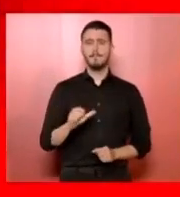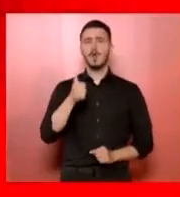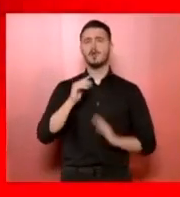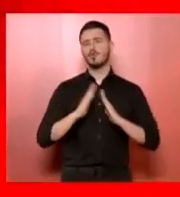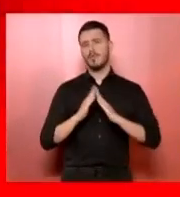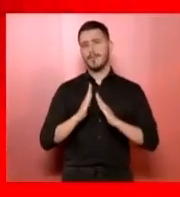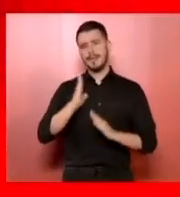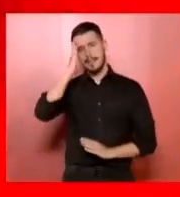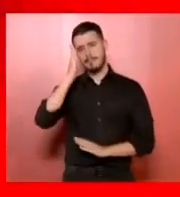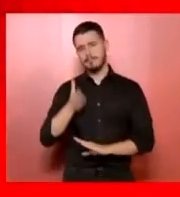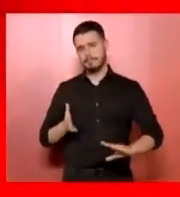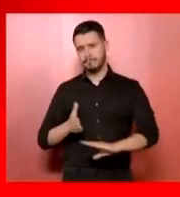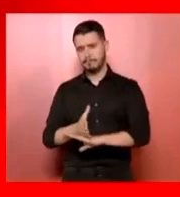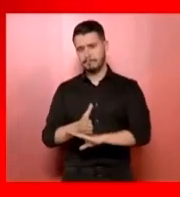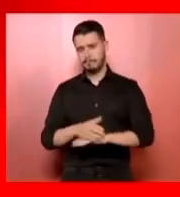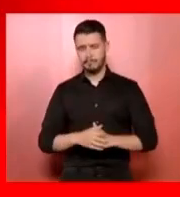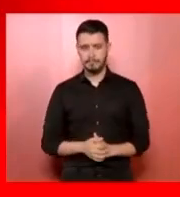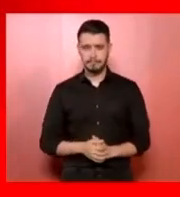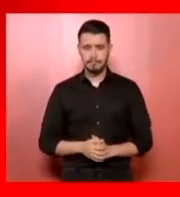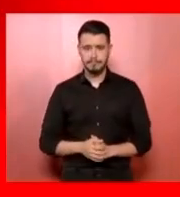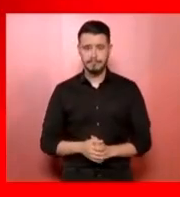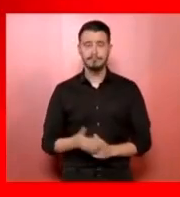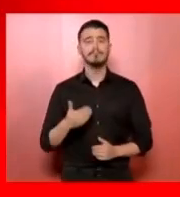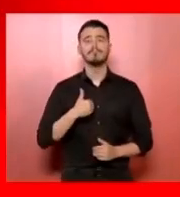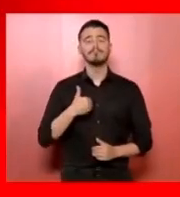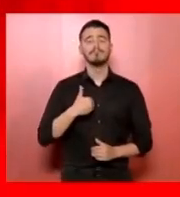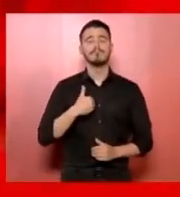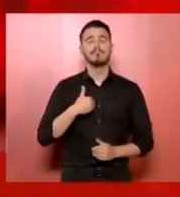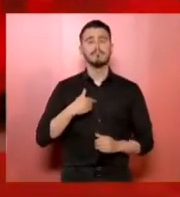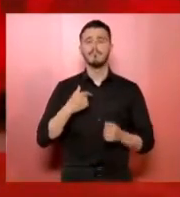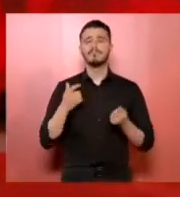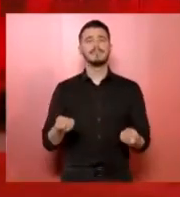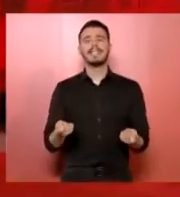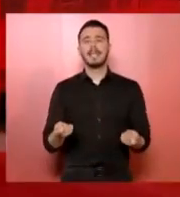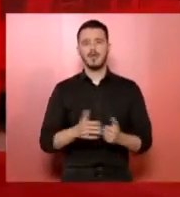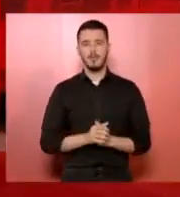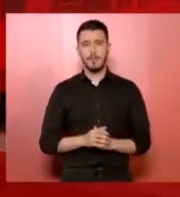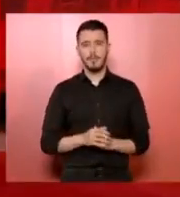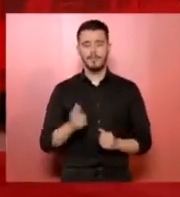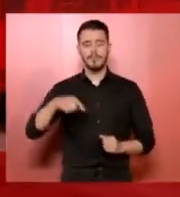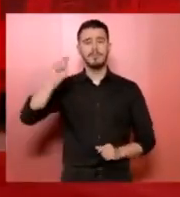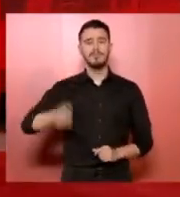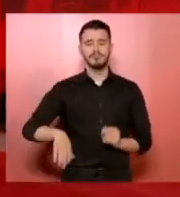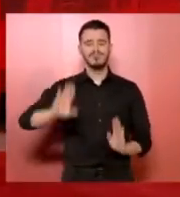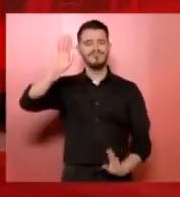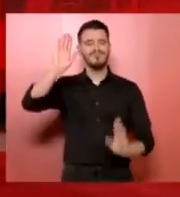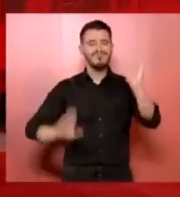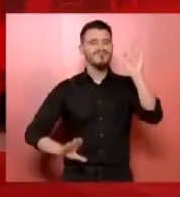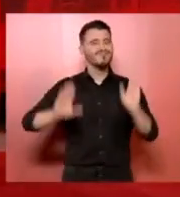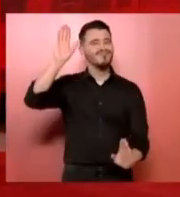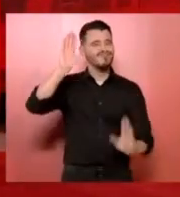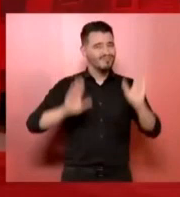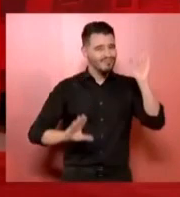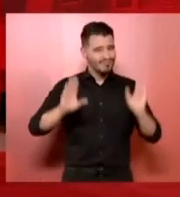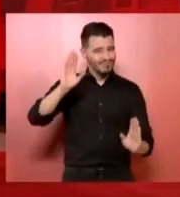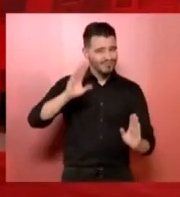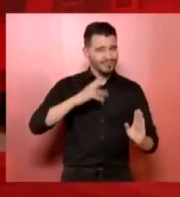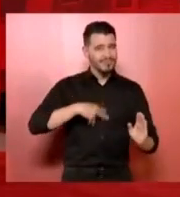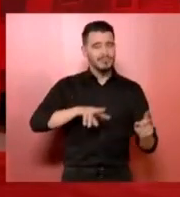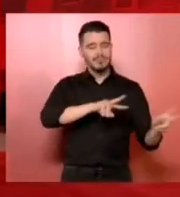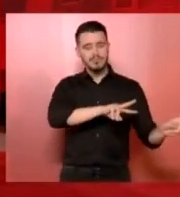κατοικία. Αυτό που κάνουμε είναι να αναστέλουμε όλους τους πλουστηριασμούς για όλα τα σπίτια